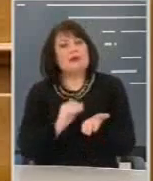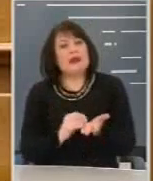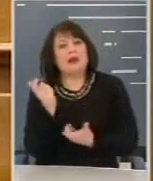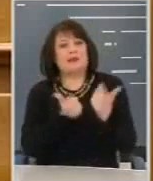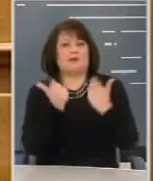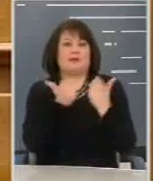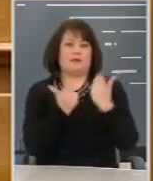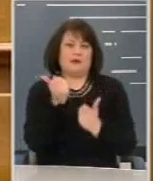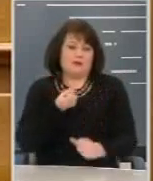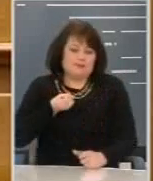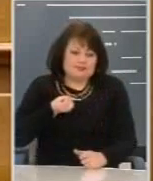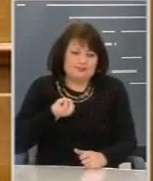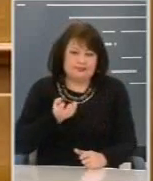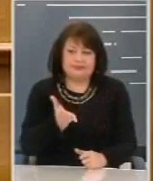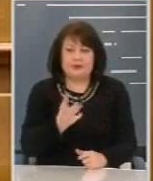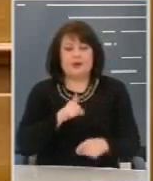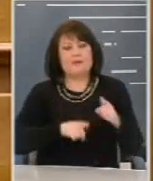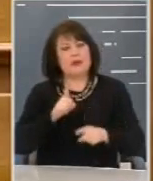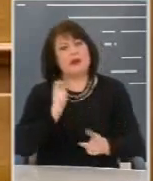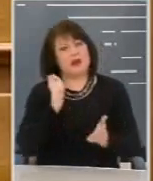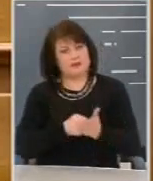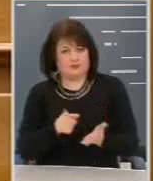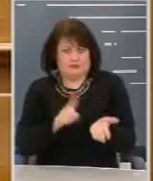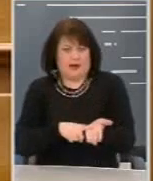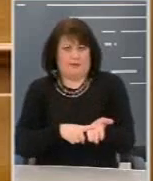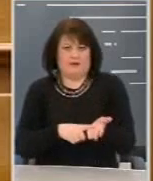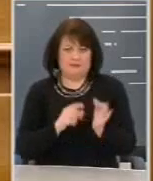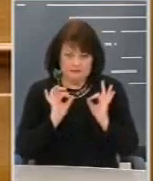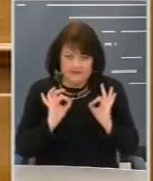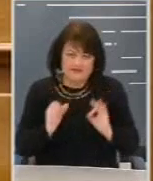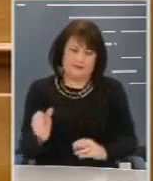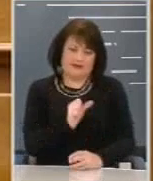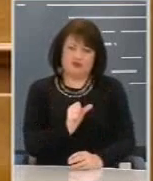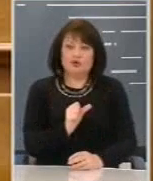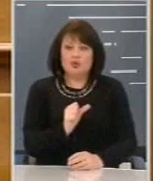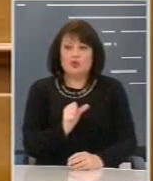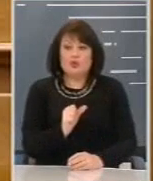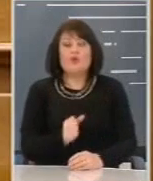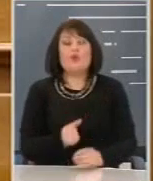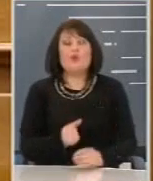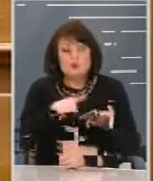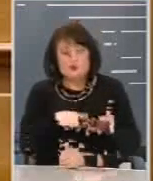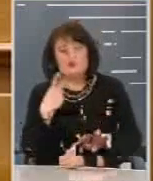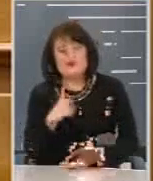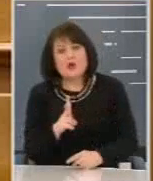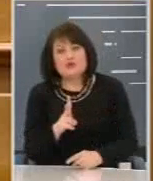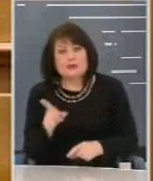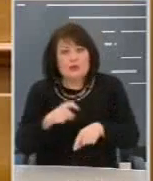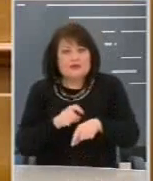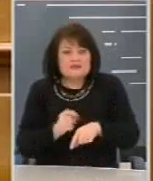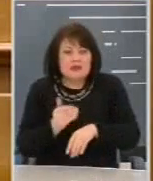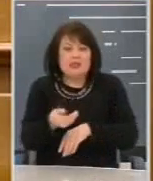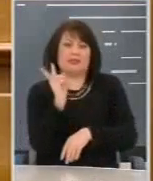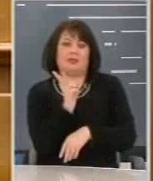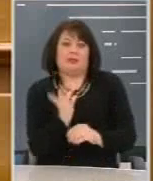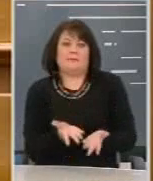τα οποία πολλά έχεις αποπληρώσει και ορθώς και έτσι πρέπει, δεν το συζητάμε δηλαδή, αλλά και είναι άλλα 200 κατεγγελμένα, σημαίνει